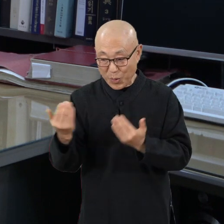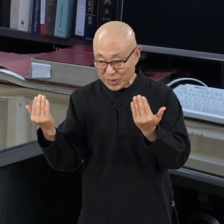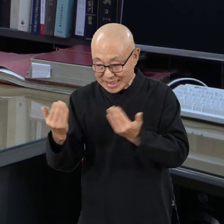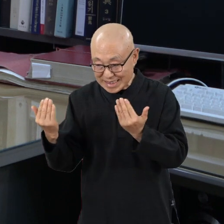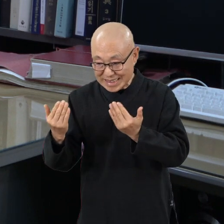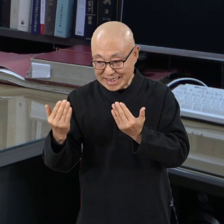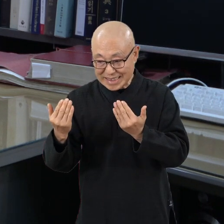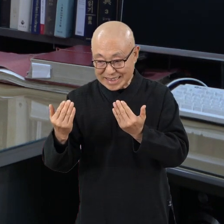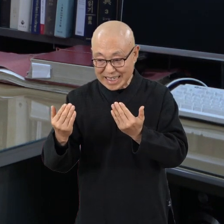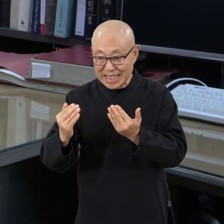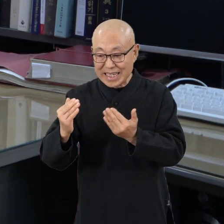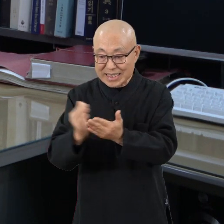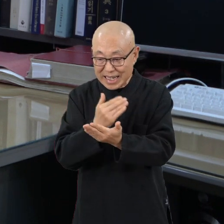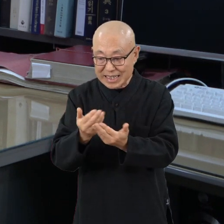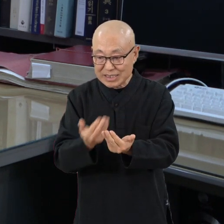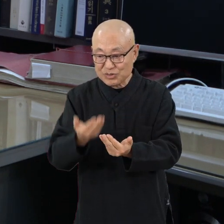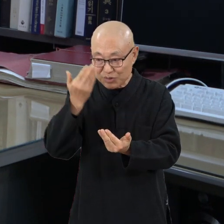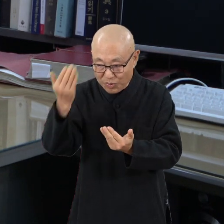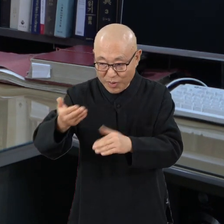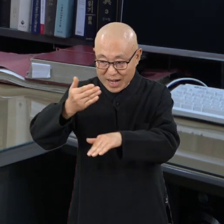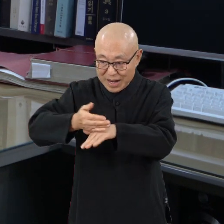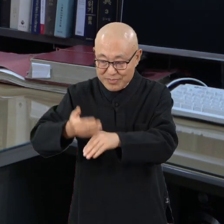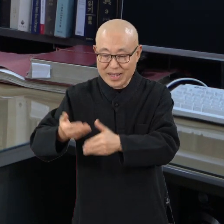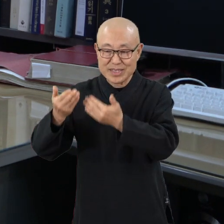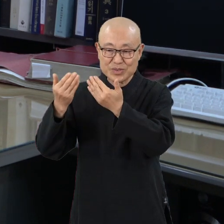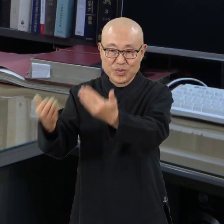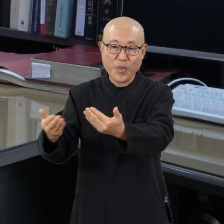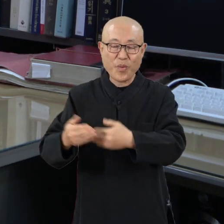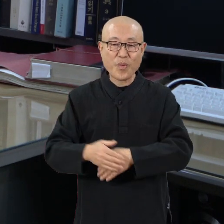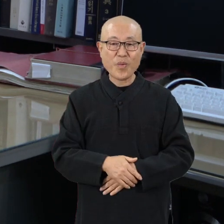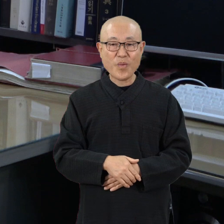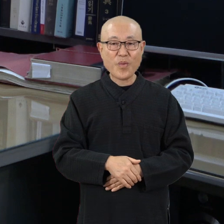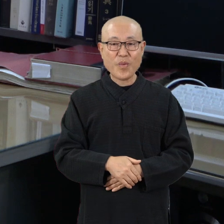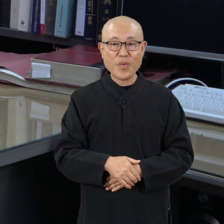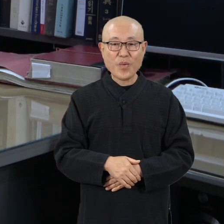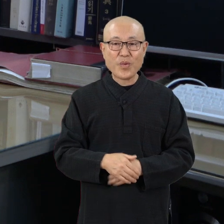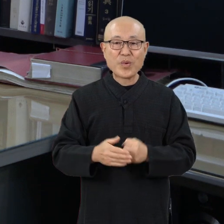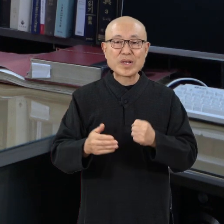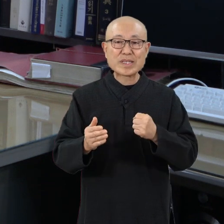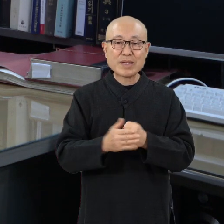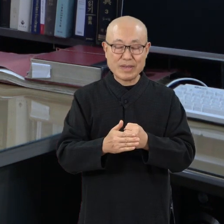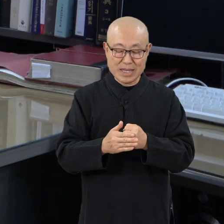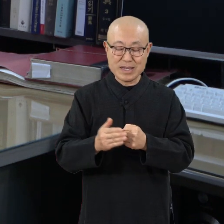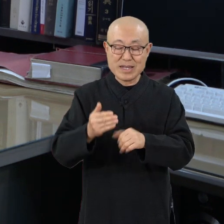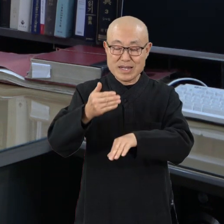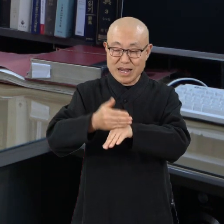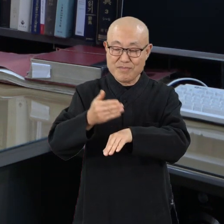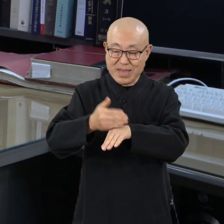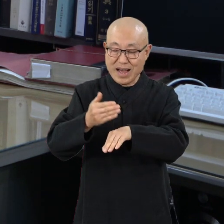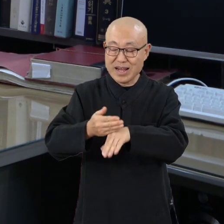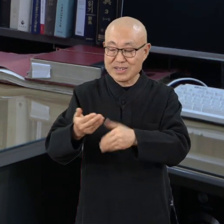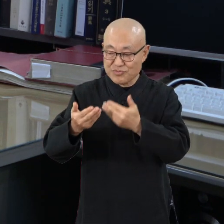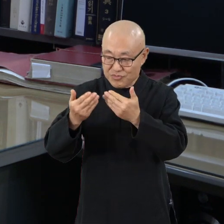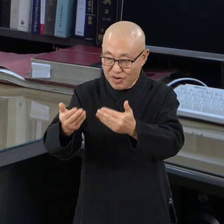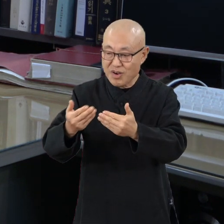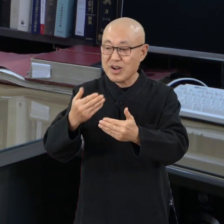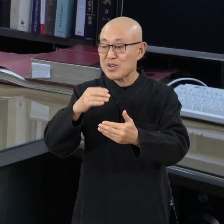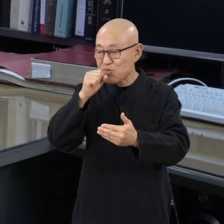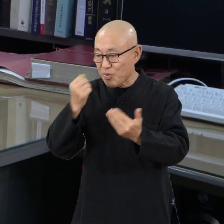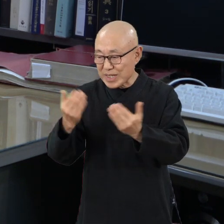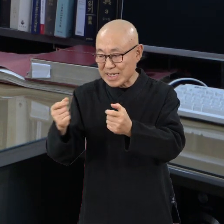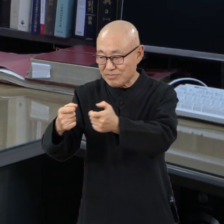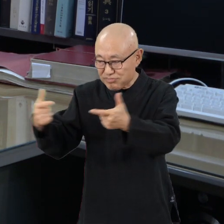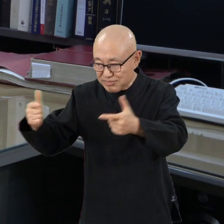때는 우리가 나누고 감사하는 것. 그리고 그러므로 해서 그걸 지속시켜 가려고 하는 것. 또 나쁜 일이 있을